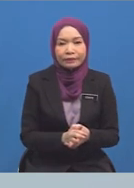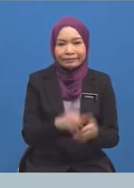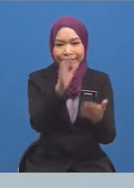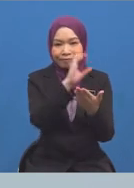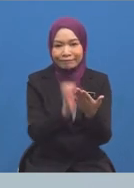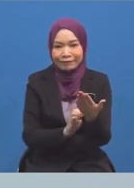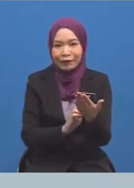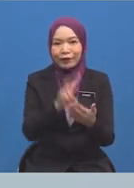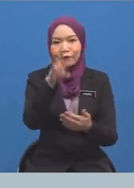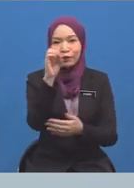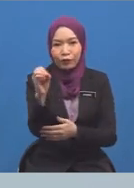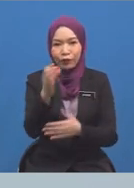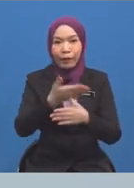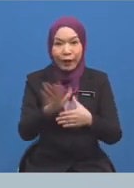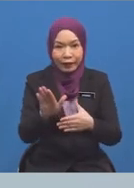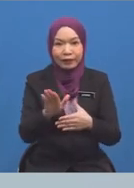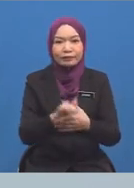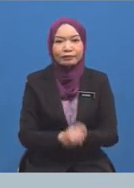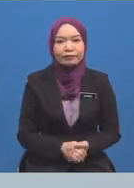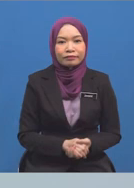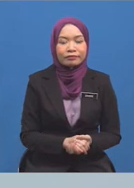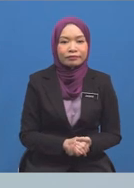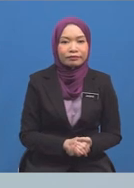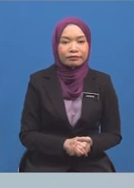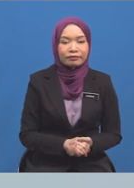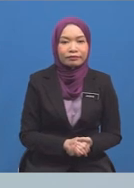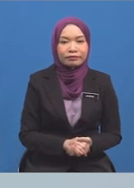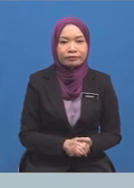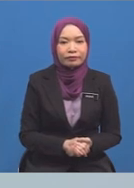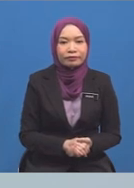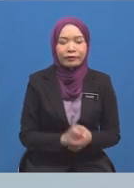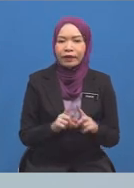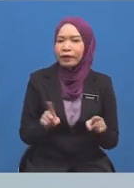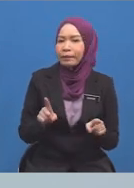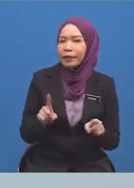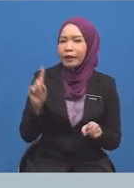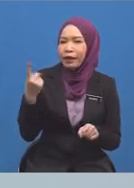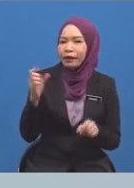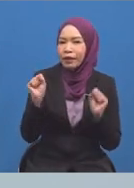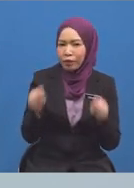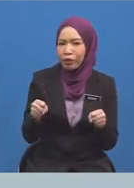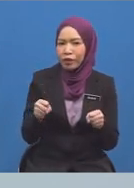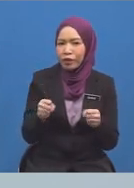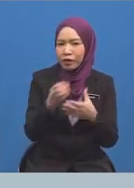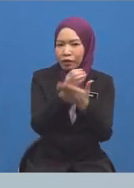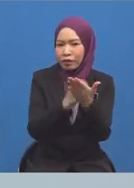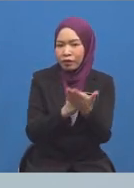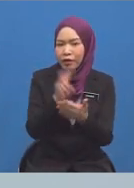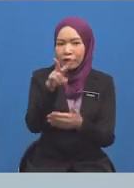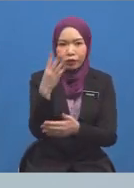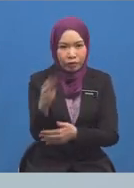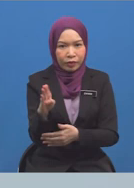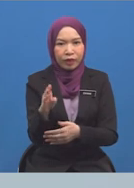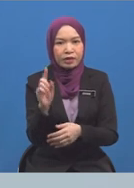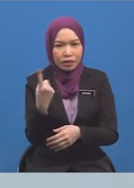20 bahagian belore Adama hanya boleh lurik 12 bagian saja